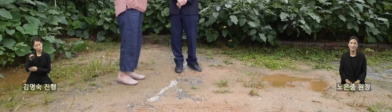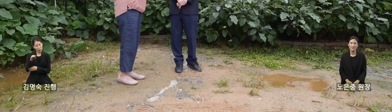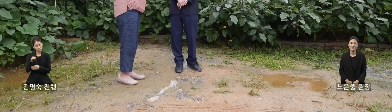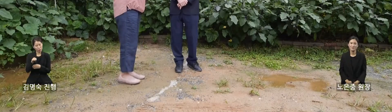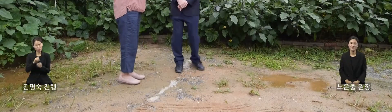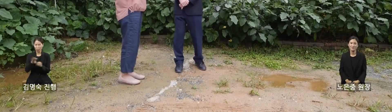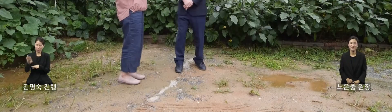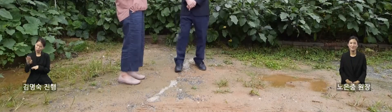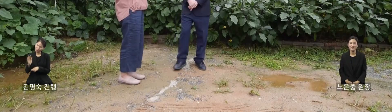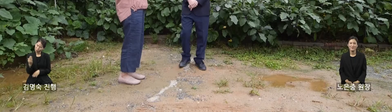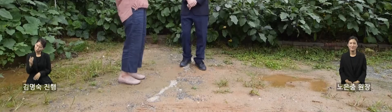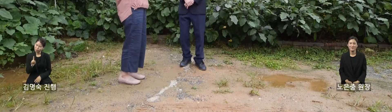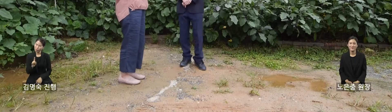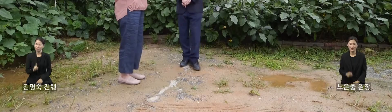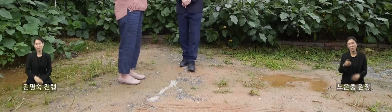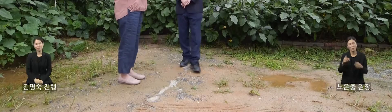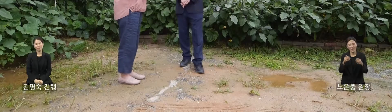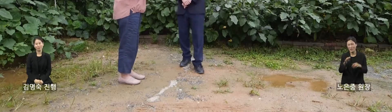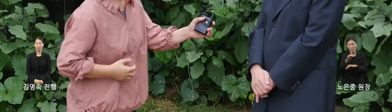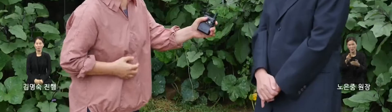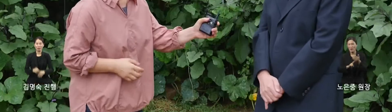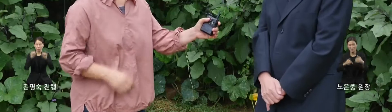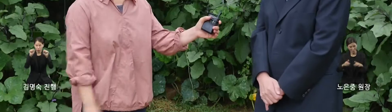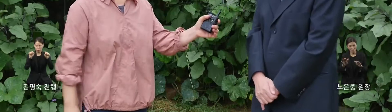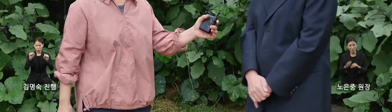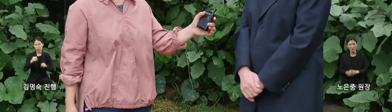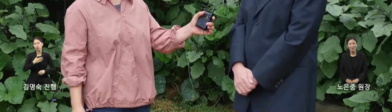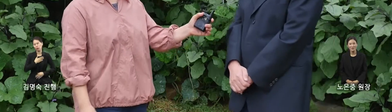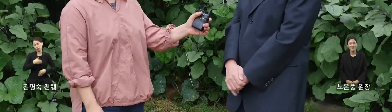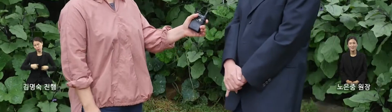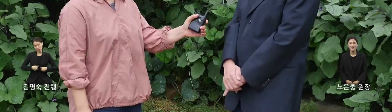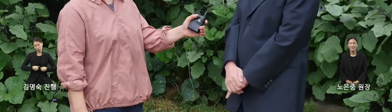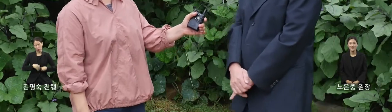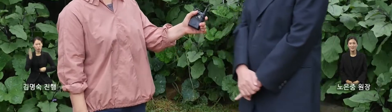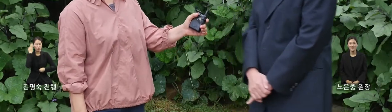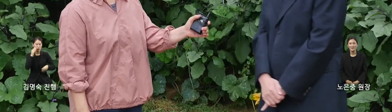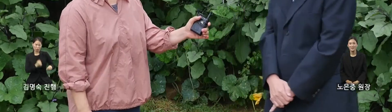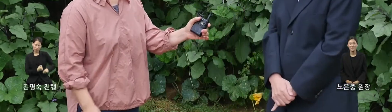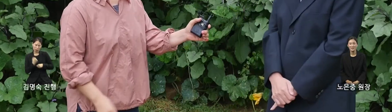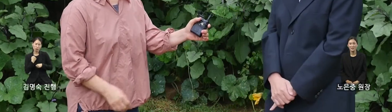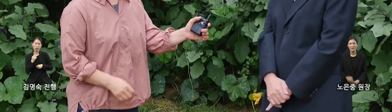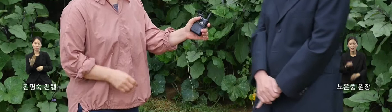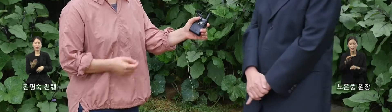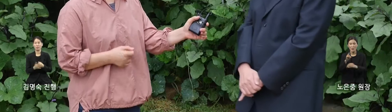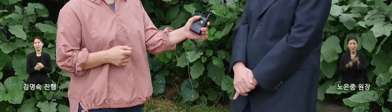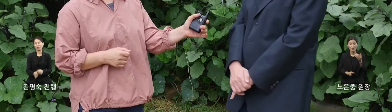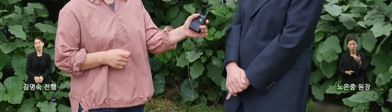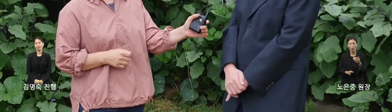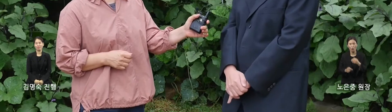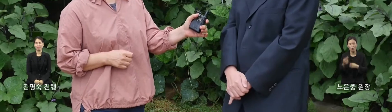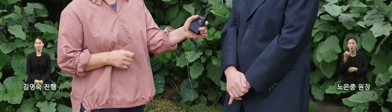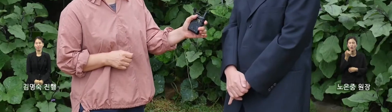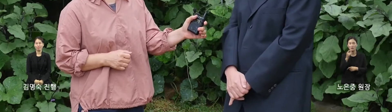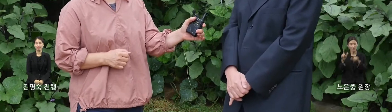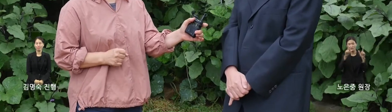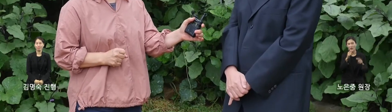아, 그러실 필요는 없으시죠. 예, 예. 아, 운동을 저도 해야 되는데 요새 게을러져가지고. 차 없이 사니까 그것도 예. 괜찮던데요. 예, 차 없이